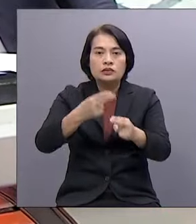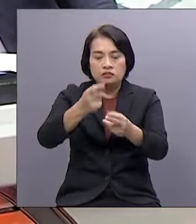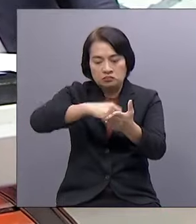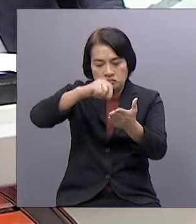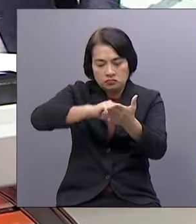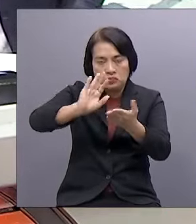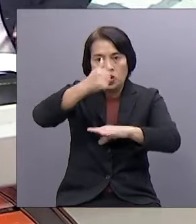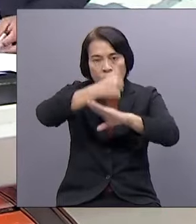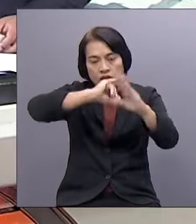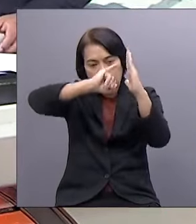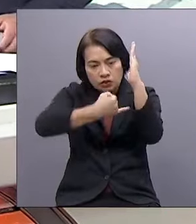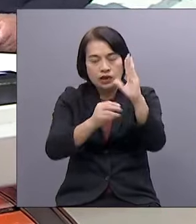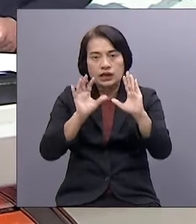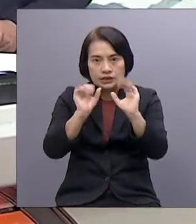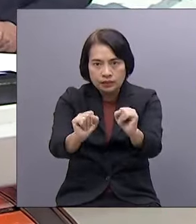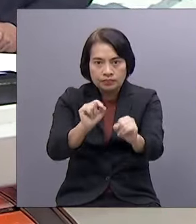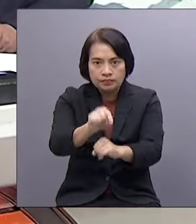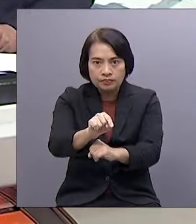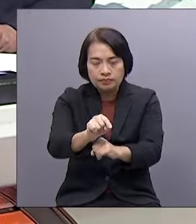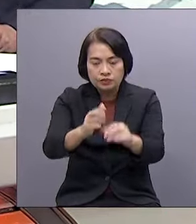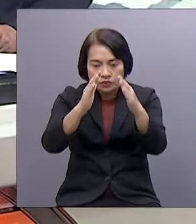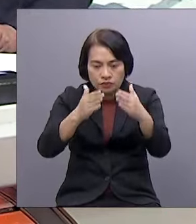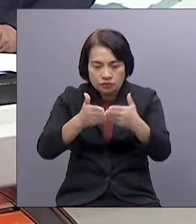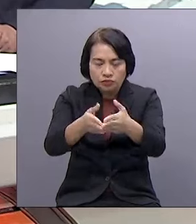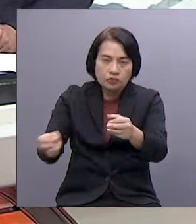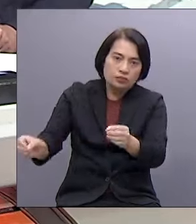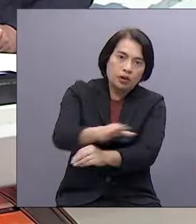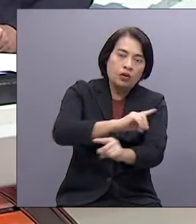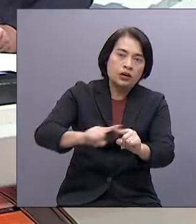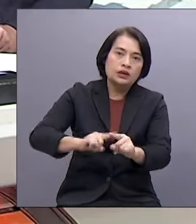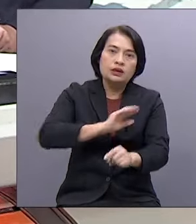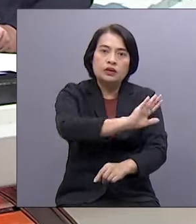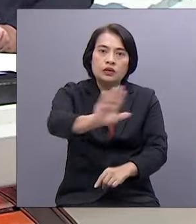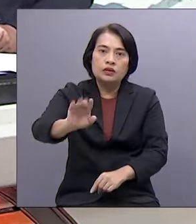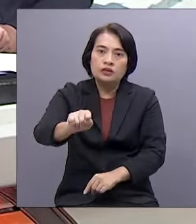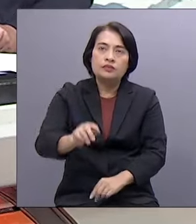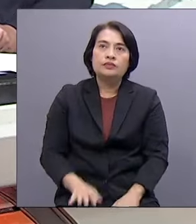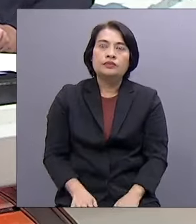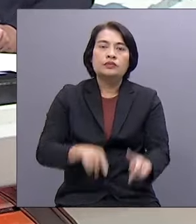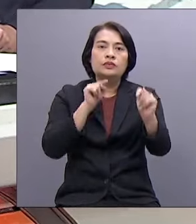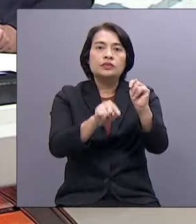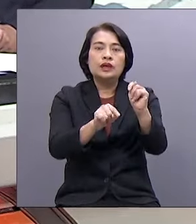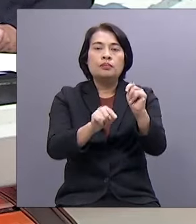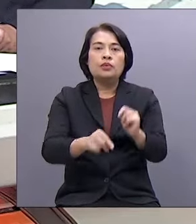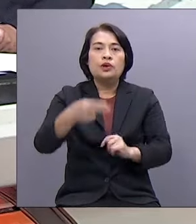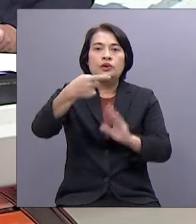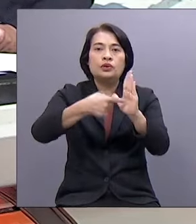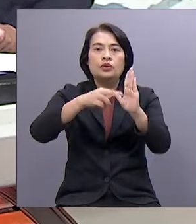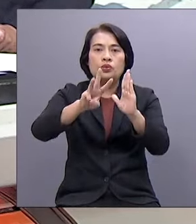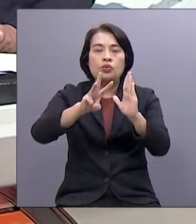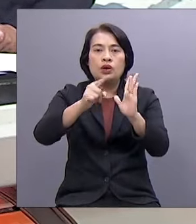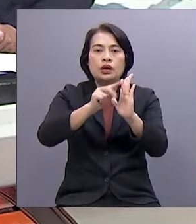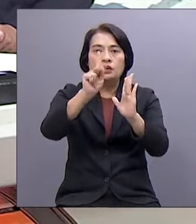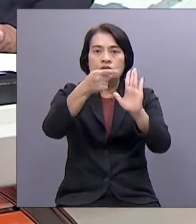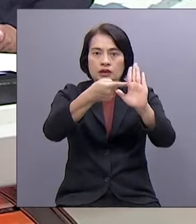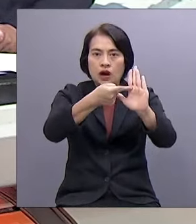จับกุมตั้งแต่ผู้ใช้ไปจนถึงผู้สนับสนุนครับขณะที่ชาวบ้านตำบลหัวเขาอำเภอสิงหนครจังหวัดสงขลาเขารวมตั